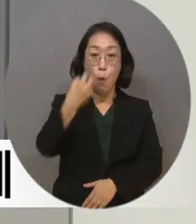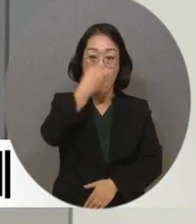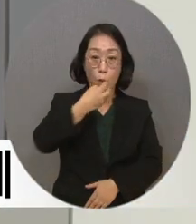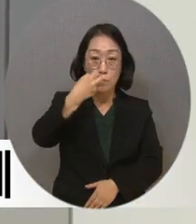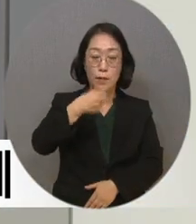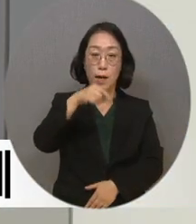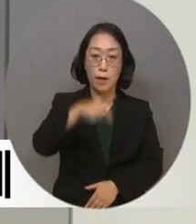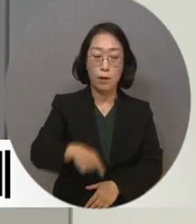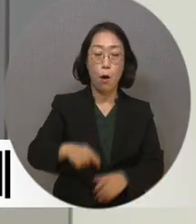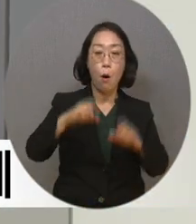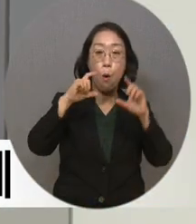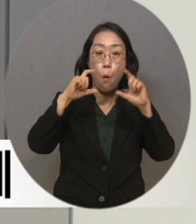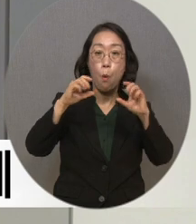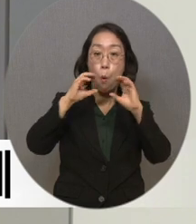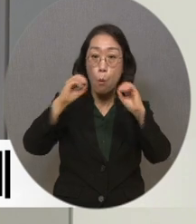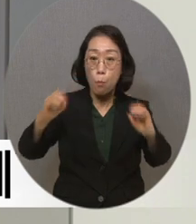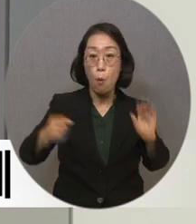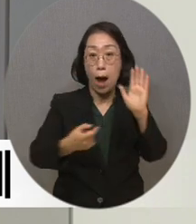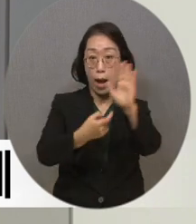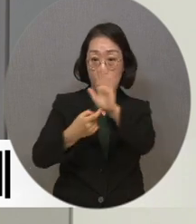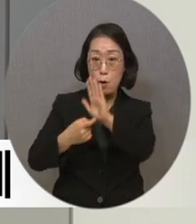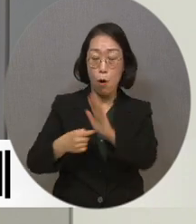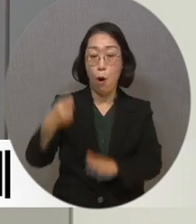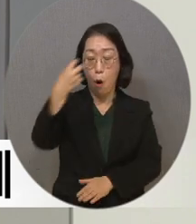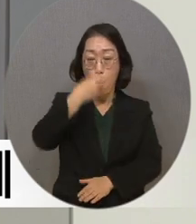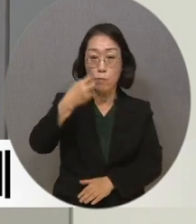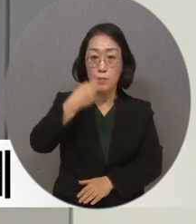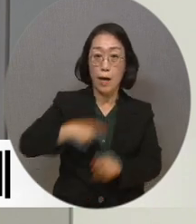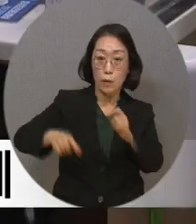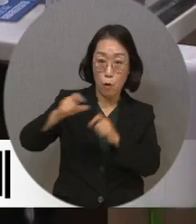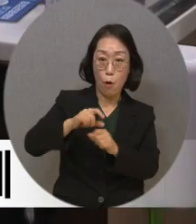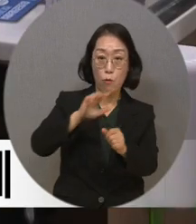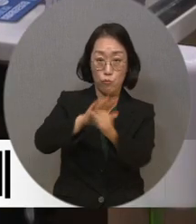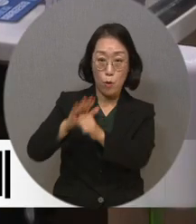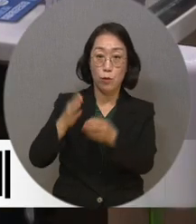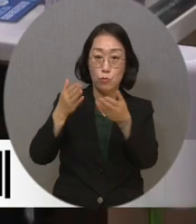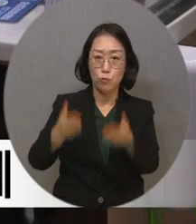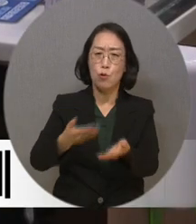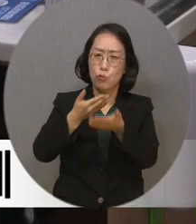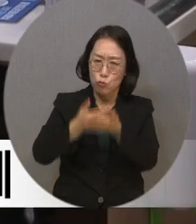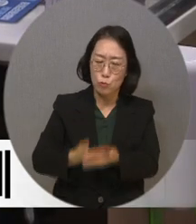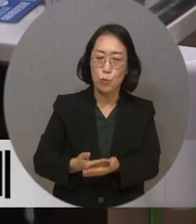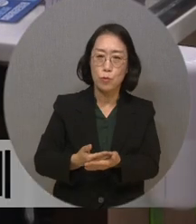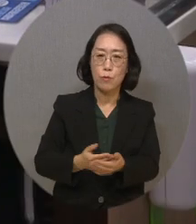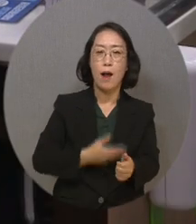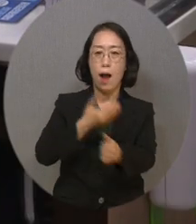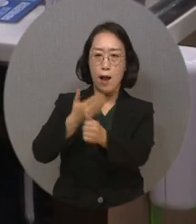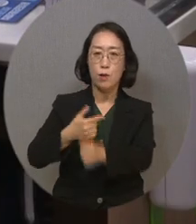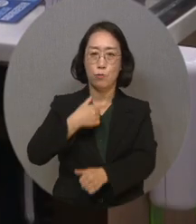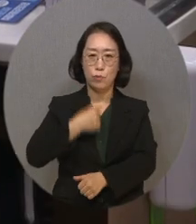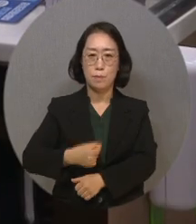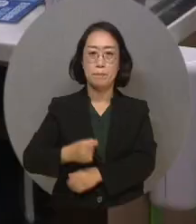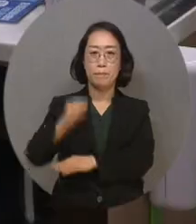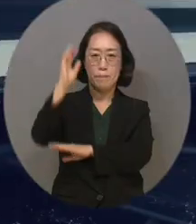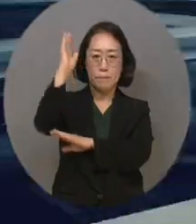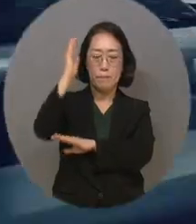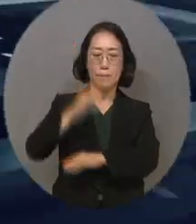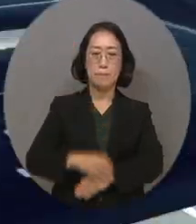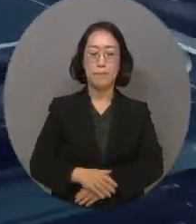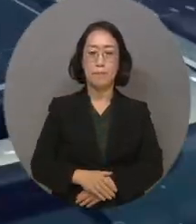집중적으로 실시해 어르신들의 결핵검진율을 높이고 결핵검진의 중요성을 알릴 계획입니다.